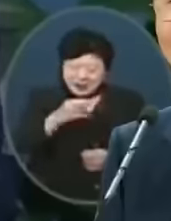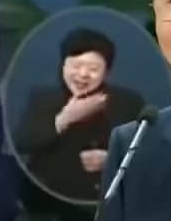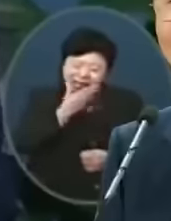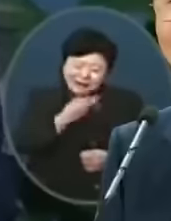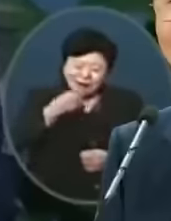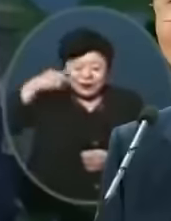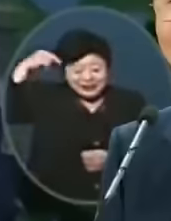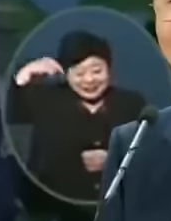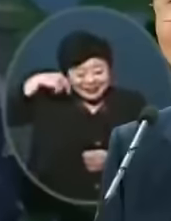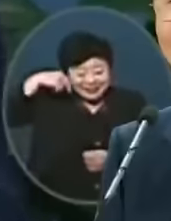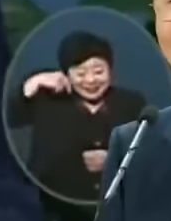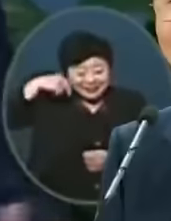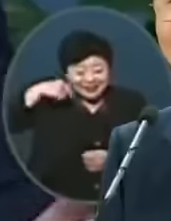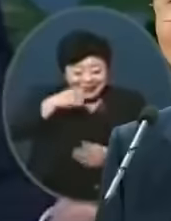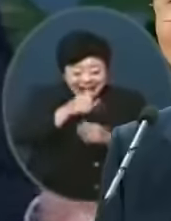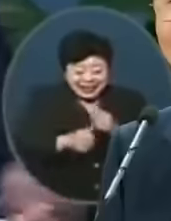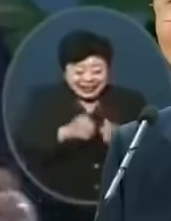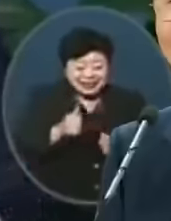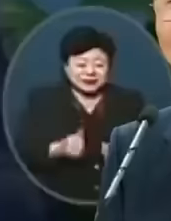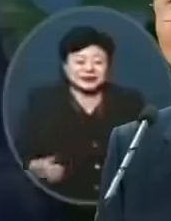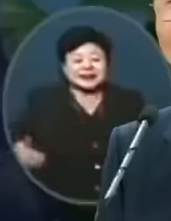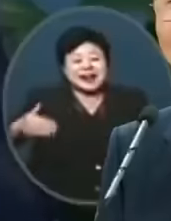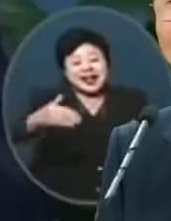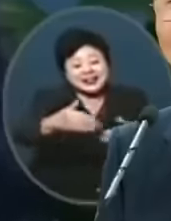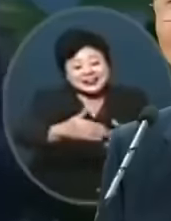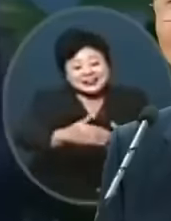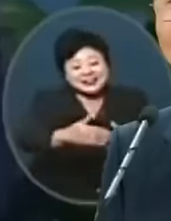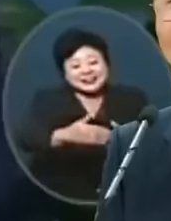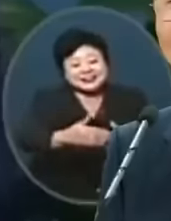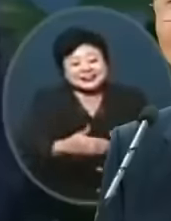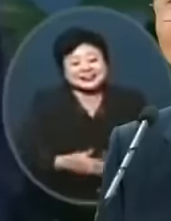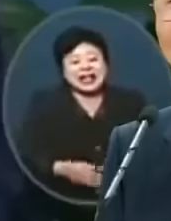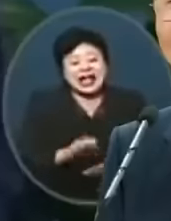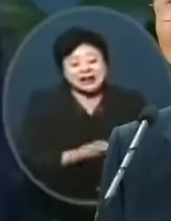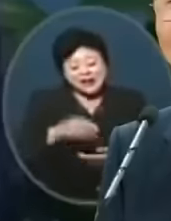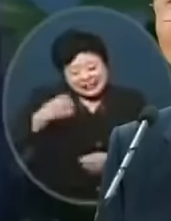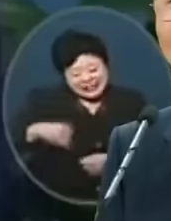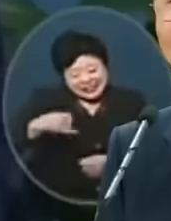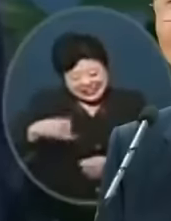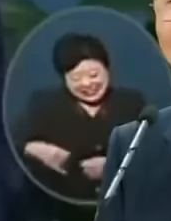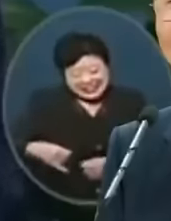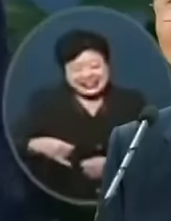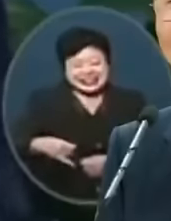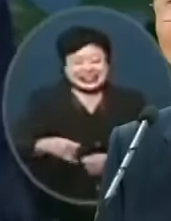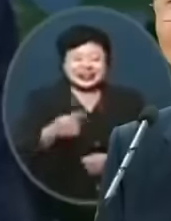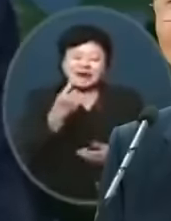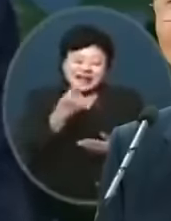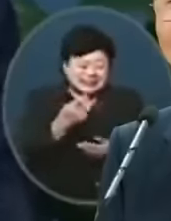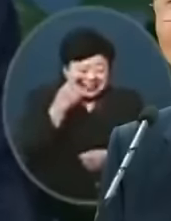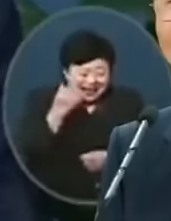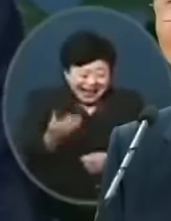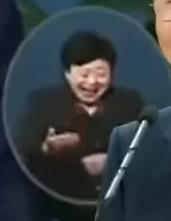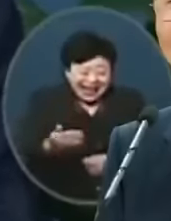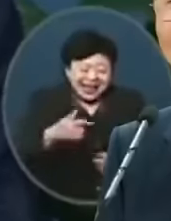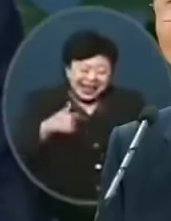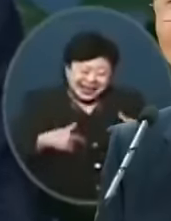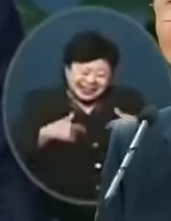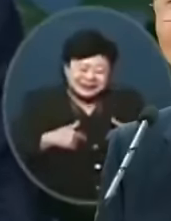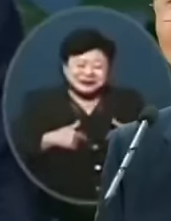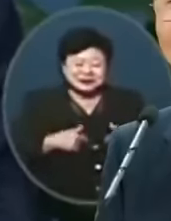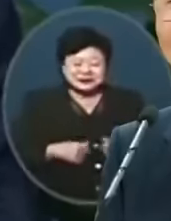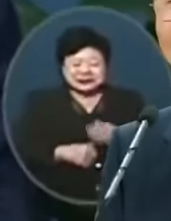것입니다. 하나님이 우리를 끌어안으시고 아이고 내 새끼야 네가 왔느냐 기쁨을